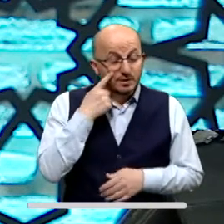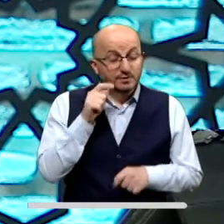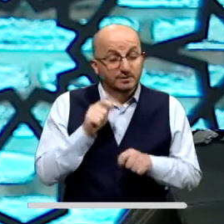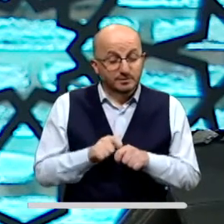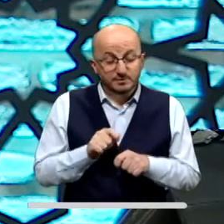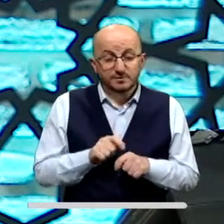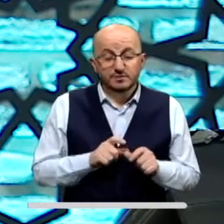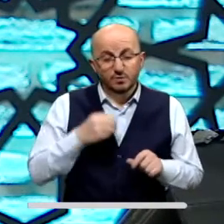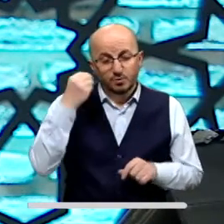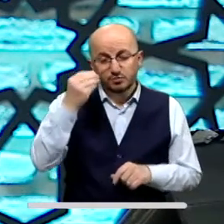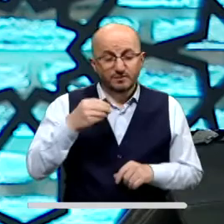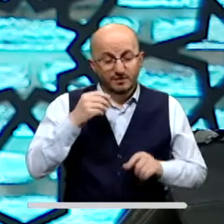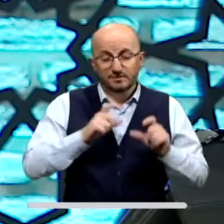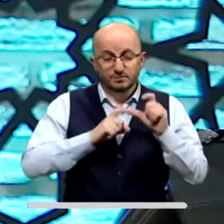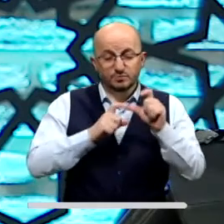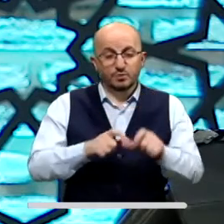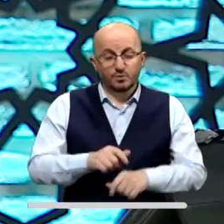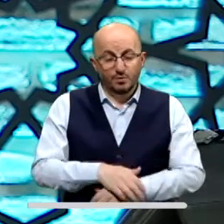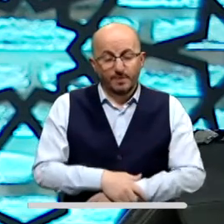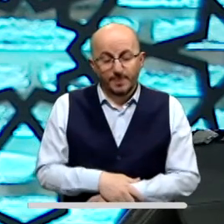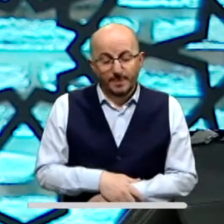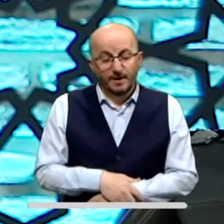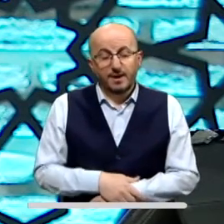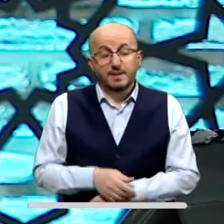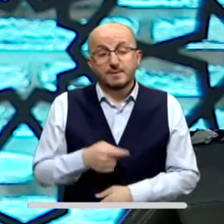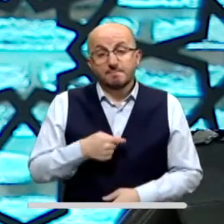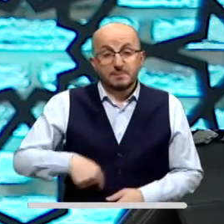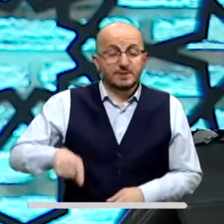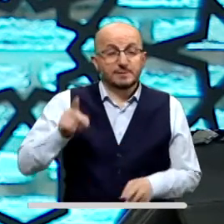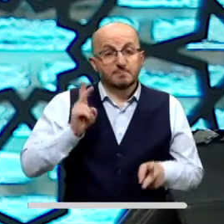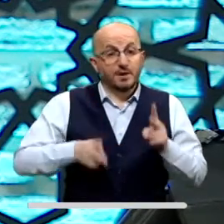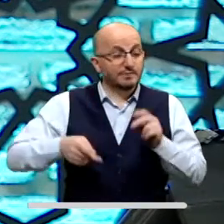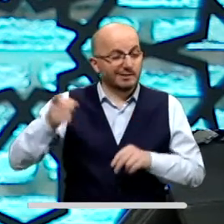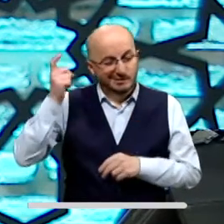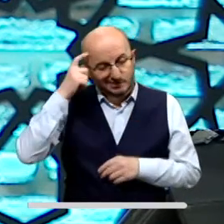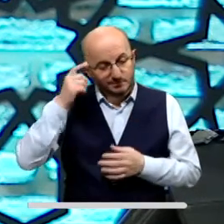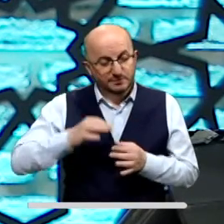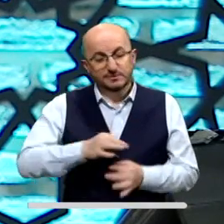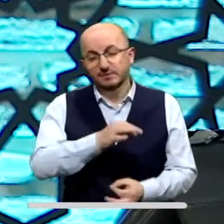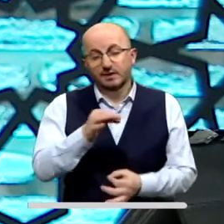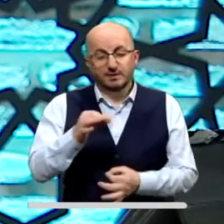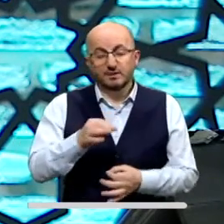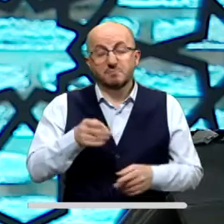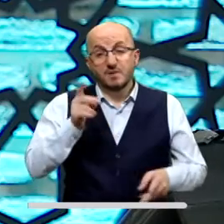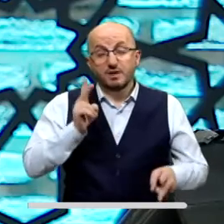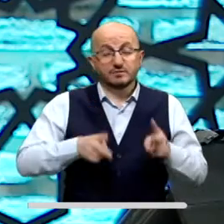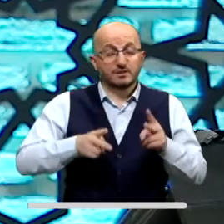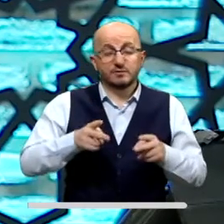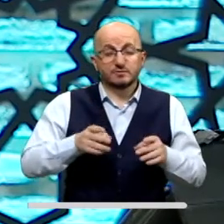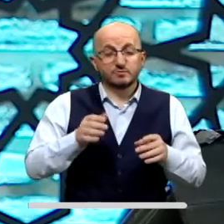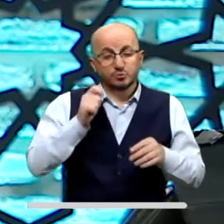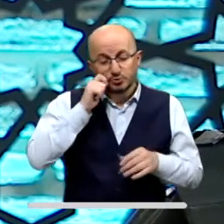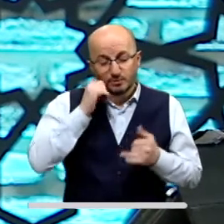bizim hoca efendi arkadaşlarımız söylüyor ev biz bazen tanıdığımız insanların cenaze namazlarını kılıyoruz bazen de Sırf